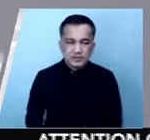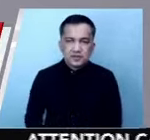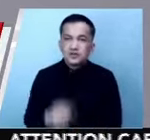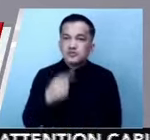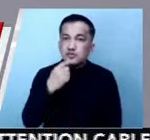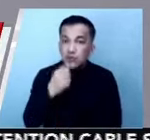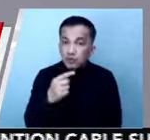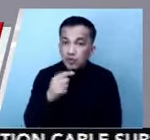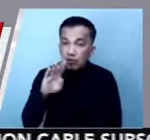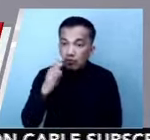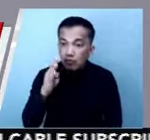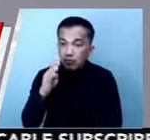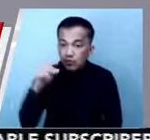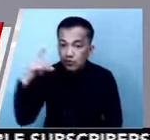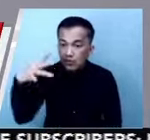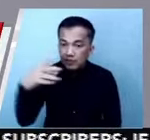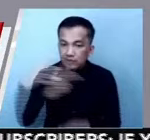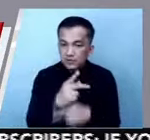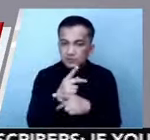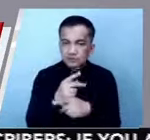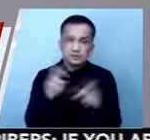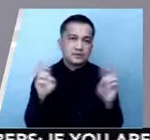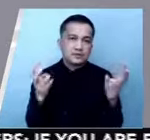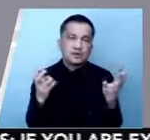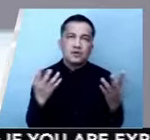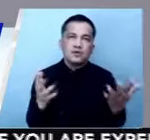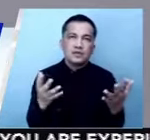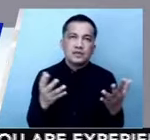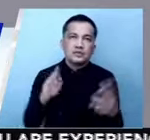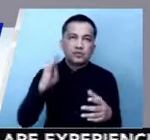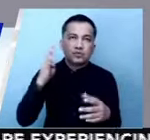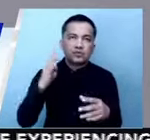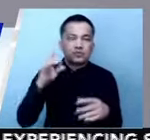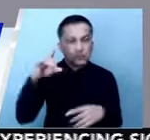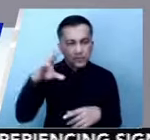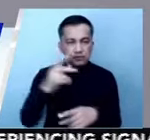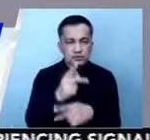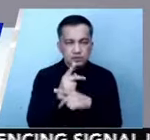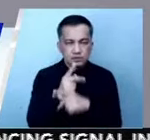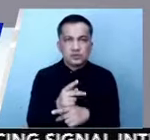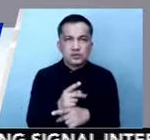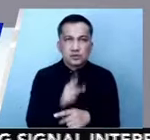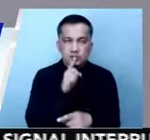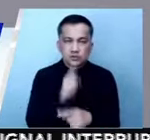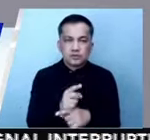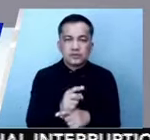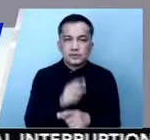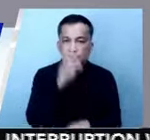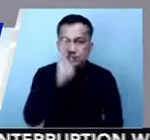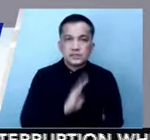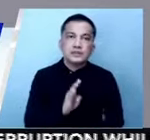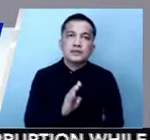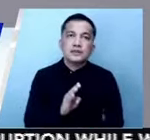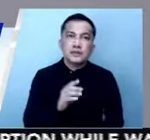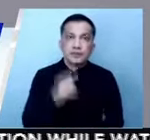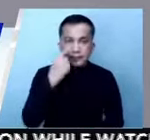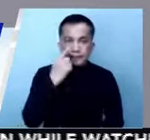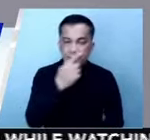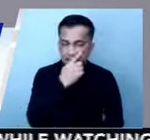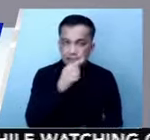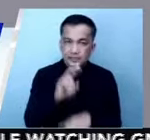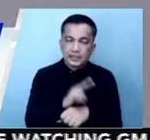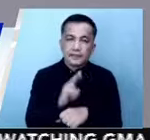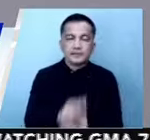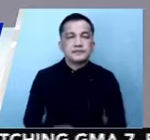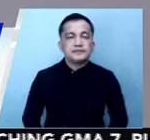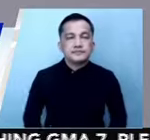umano. Wala po itong blue light protection. At sigurado pong masisira yung mata ng gagamit nito. Wala